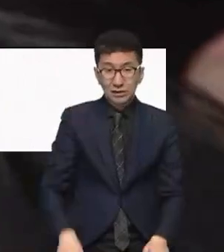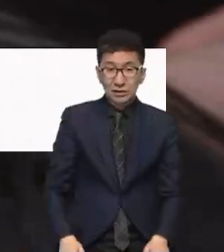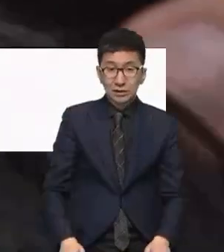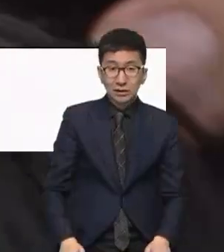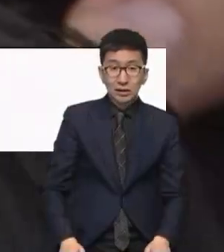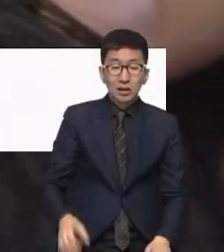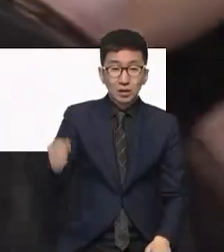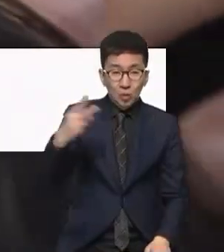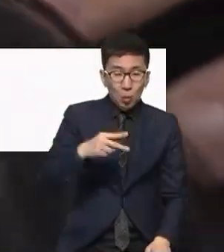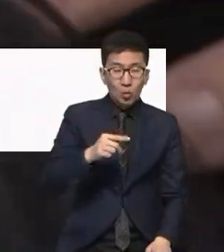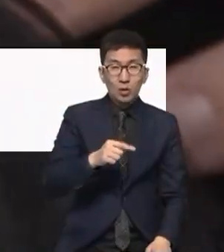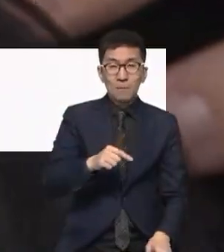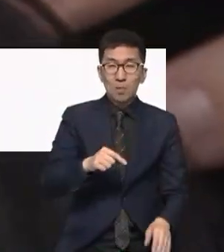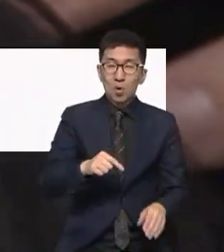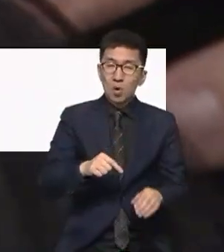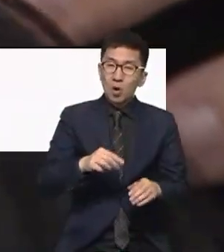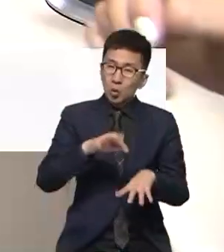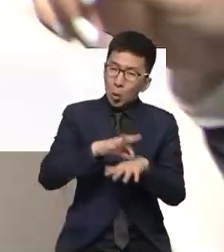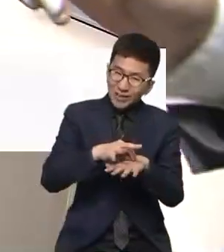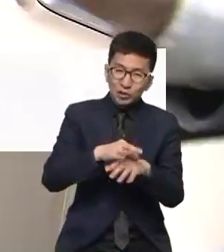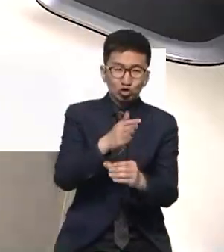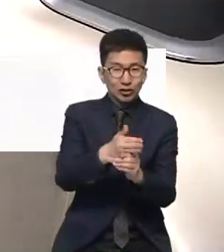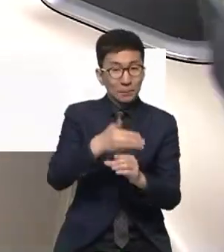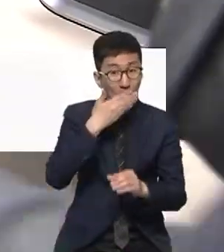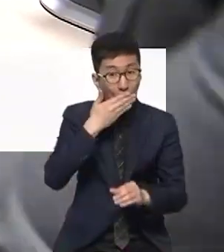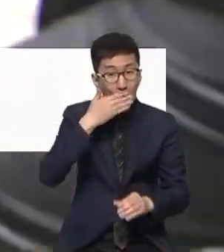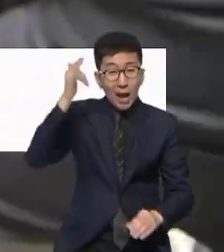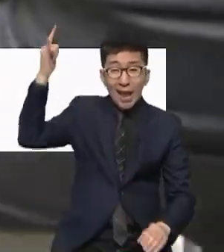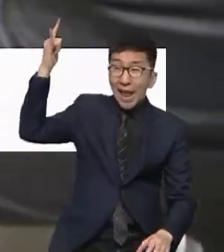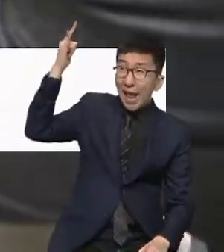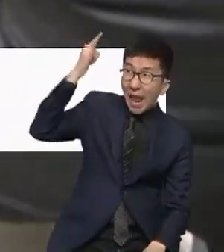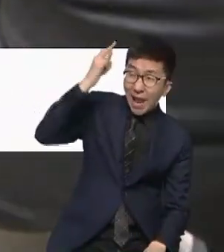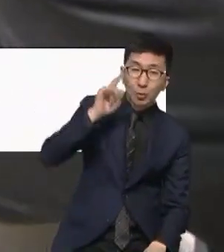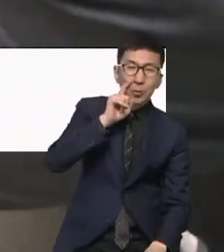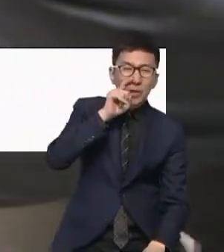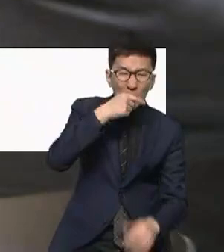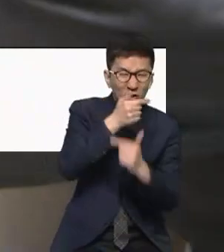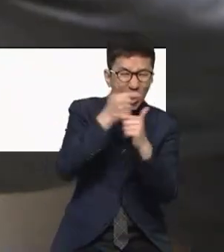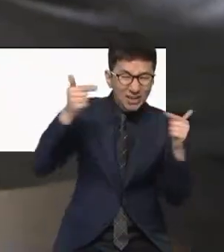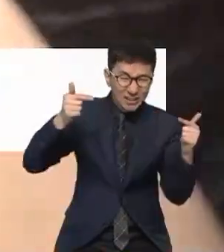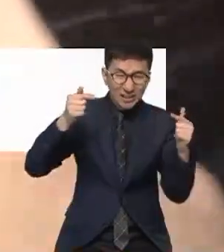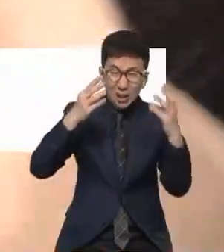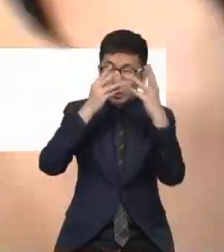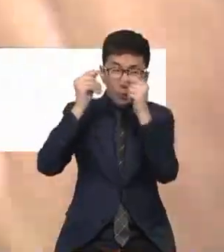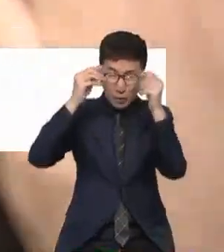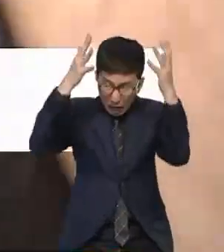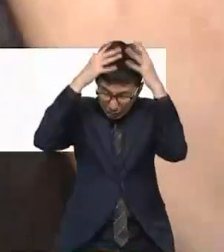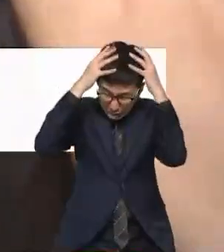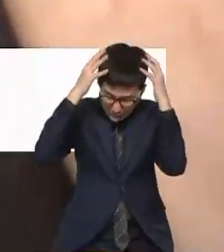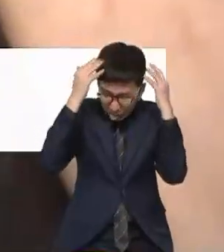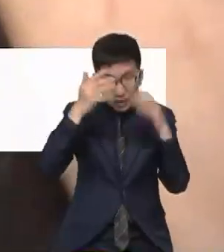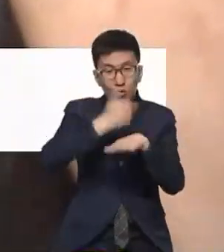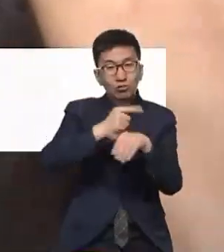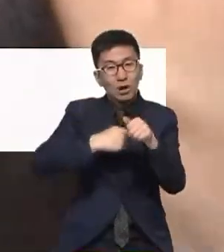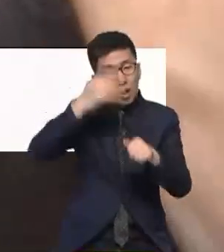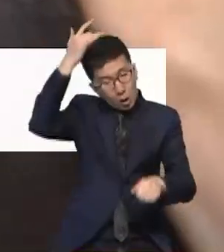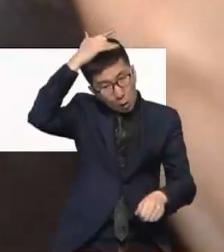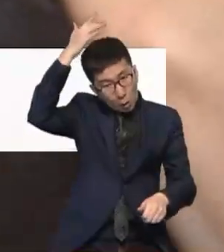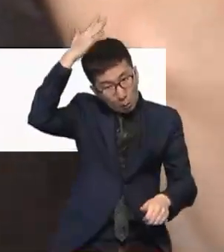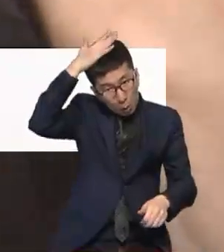서구화된 식생활, 그다음에 이제 자외선이나 오염 같은 그런 환경 변화 이런